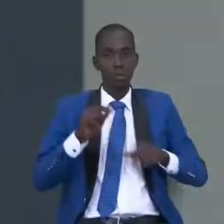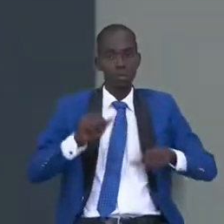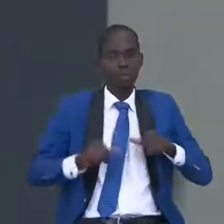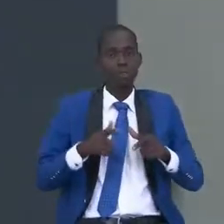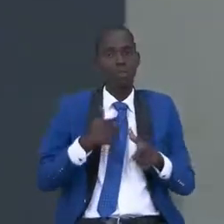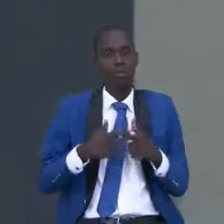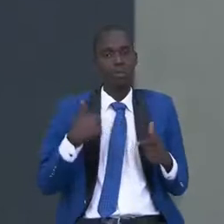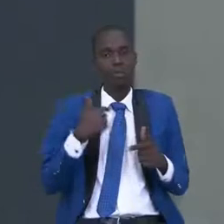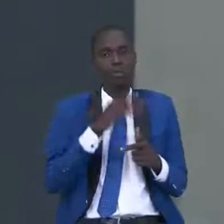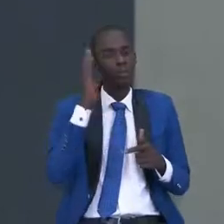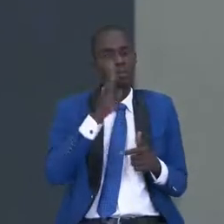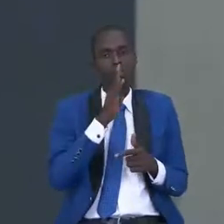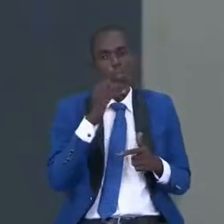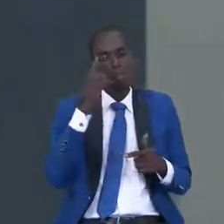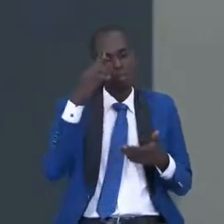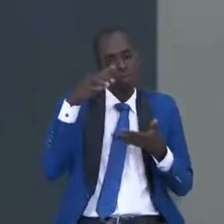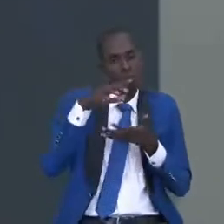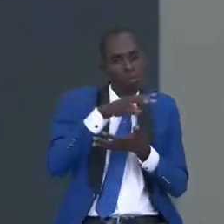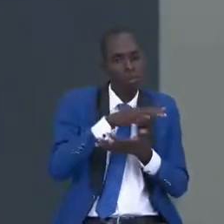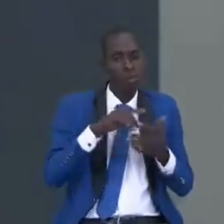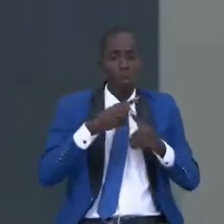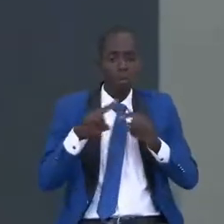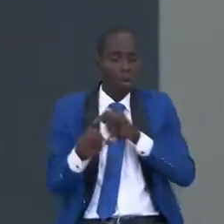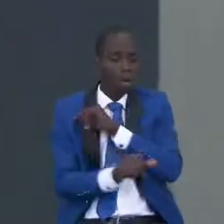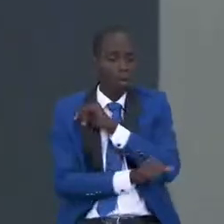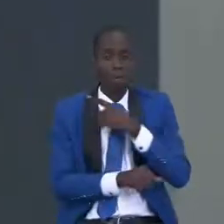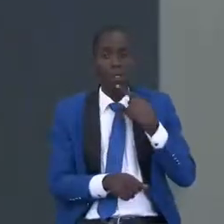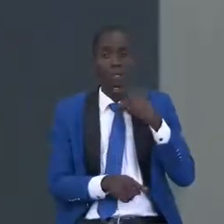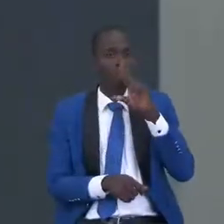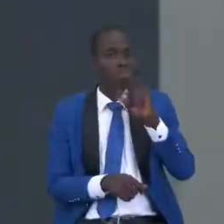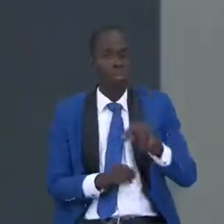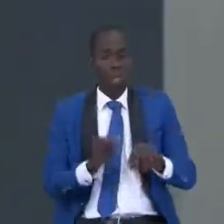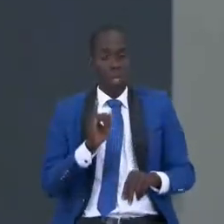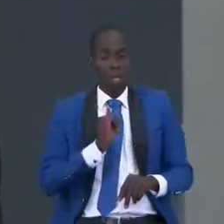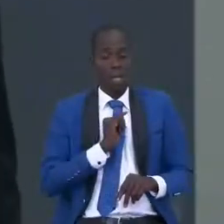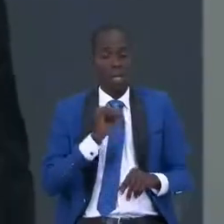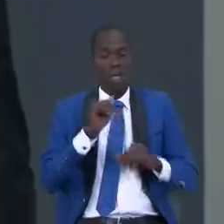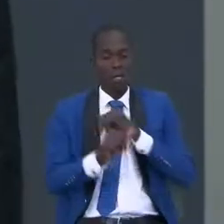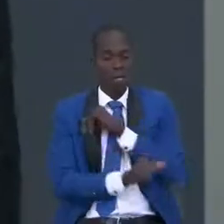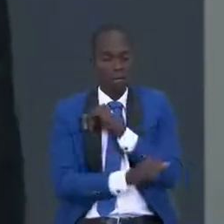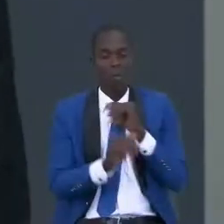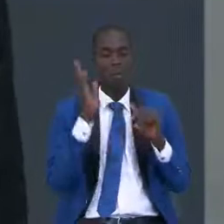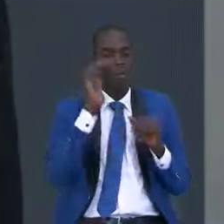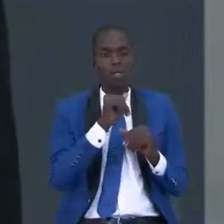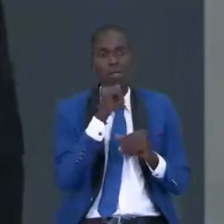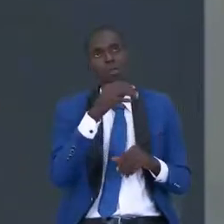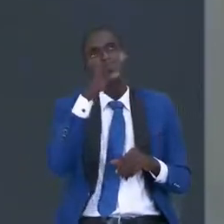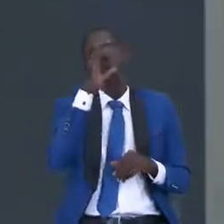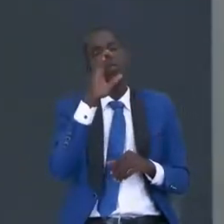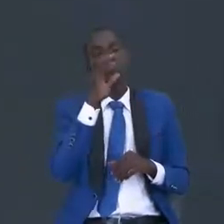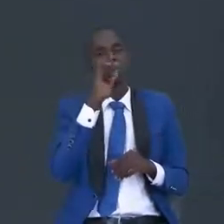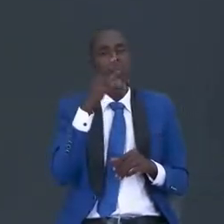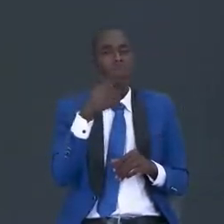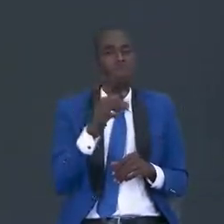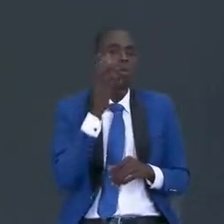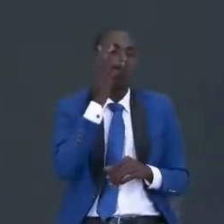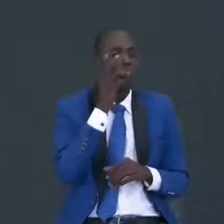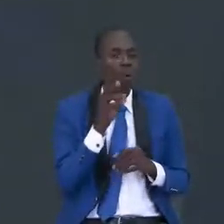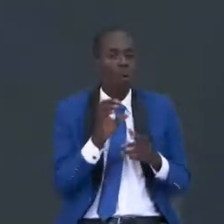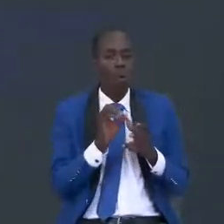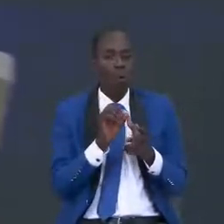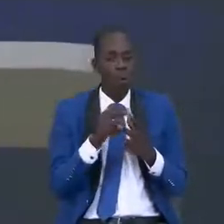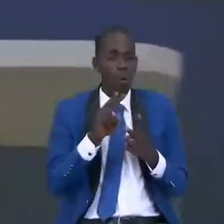dit, je ne vais plus boire leur vin. Je ne vais plus recevoir leur opinion. Je